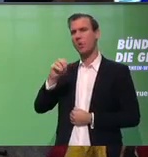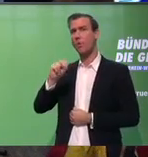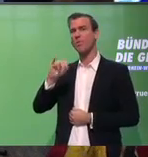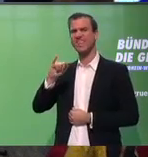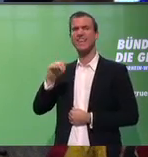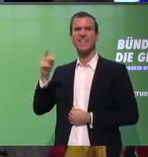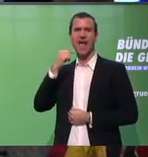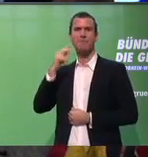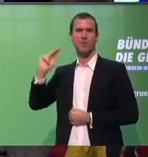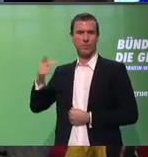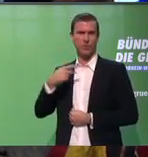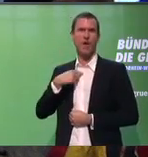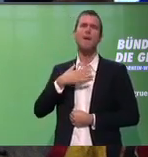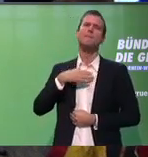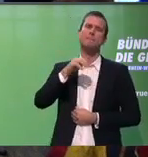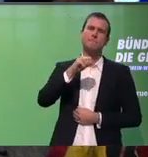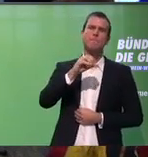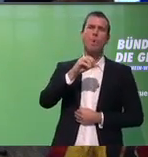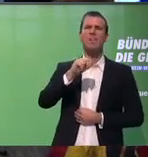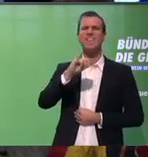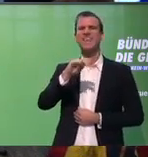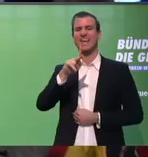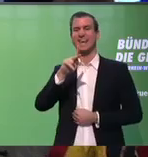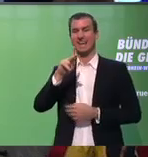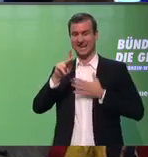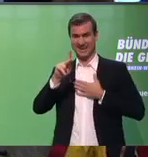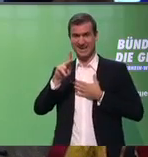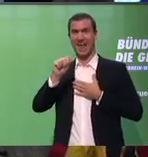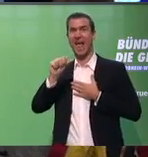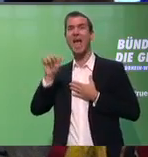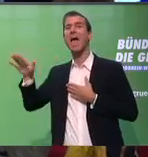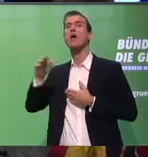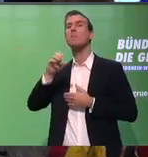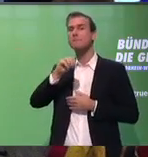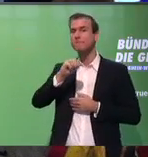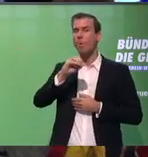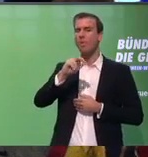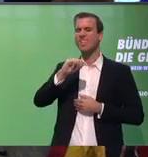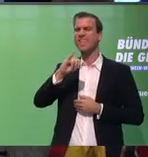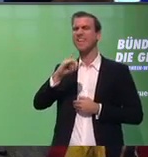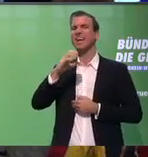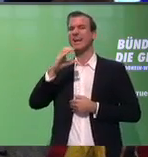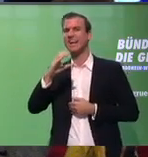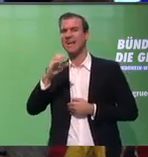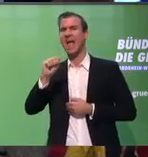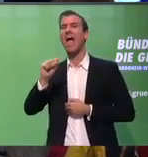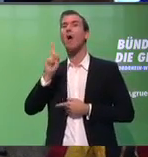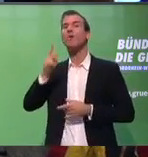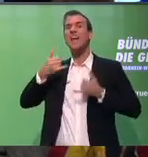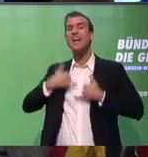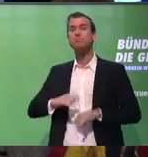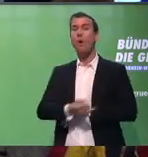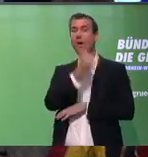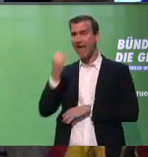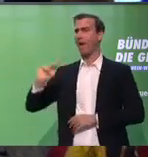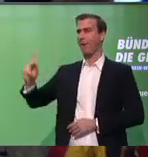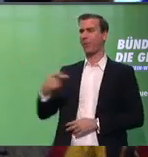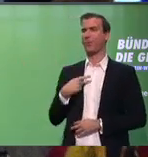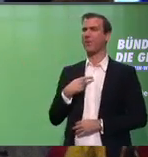Namen. Meiner wird mit K, deiner mit C geschrieben, aber und das Geburtsjahr. Sehr guter Jahrgang.